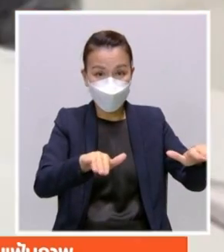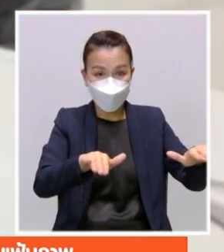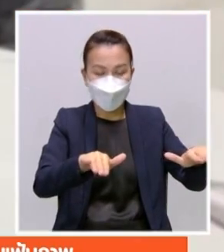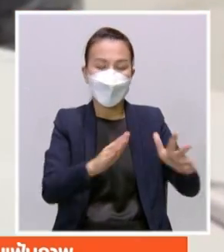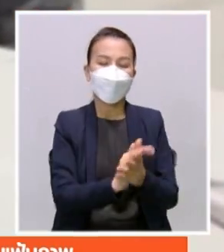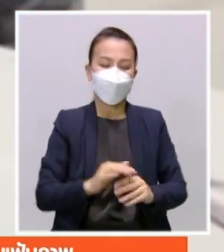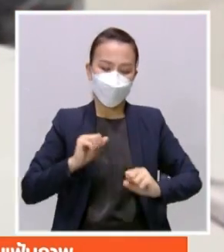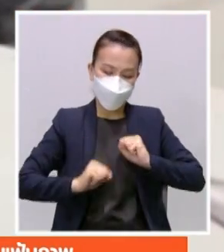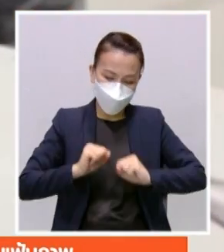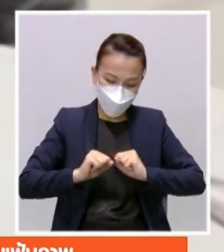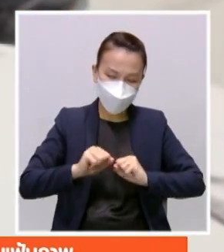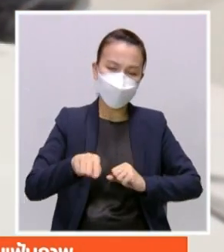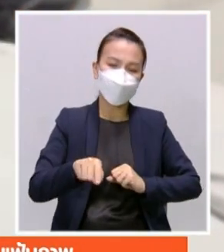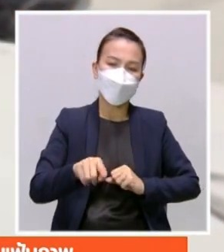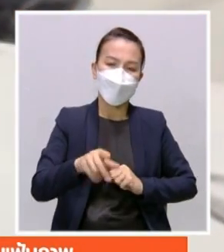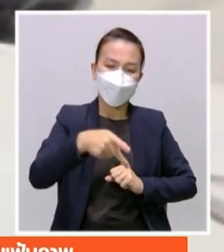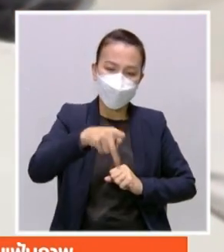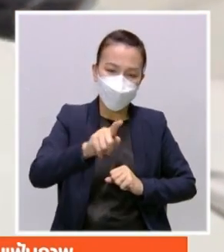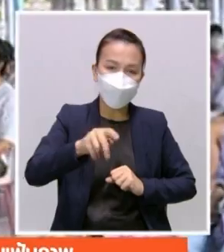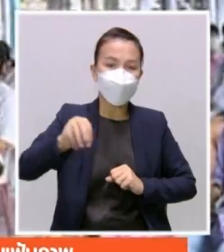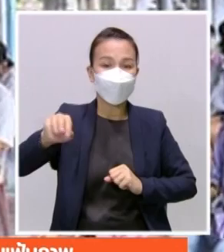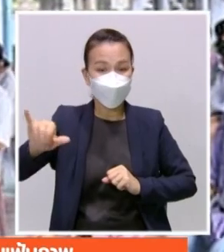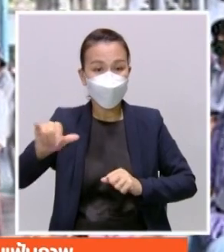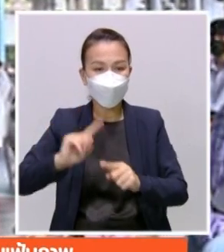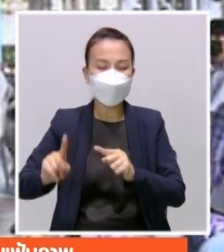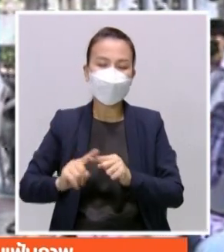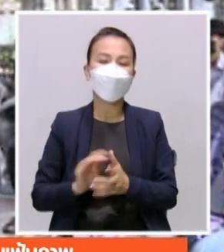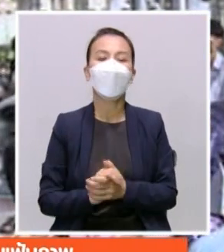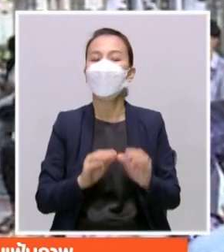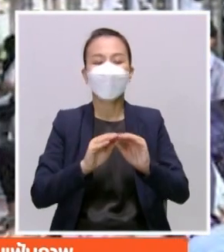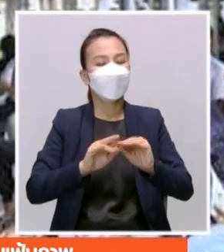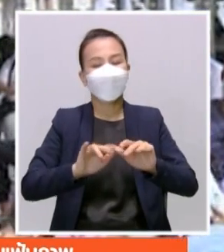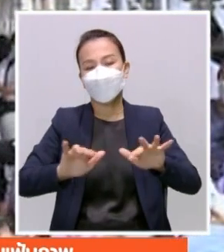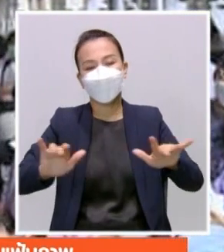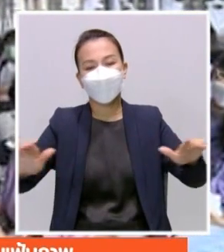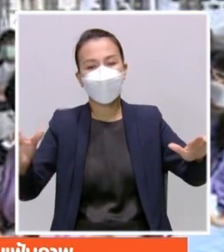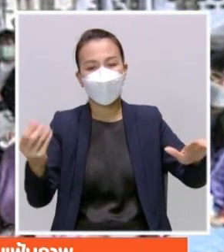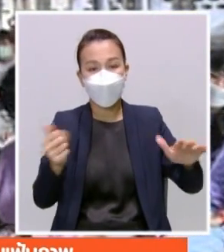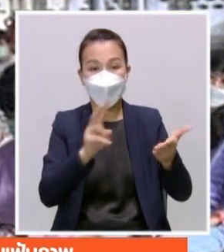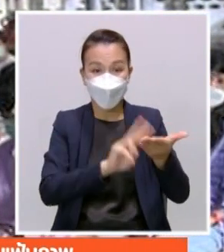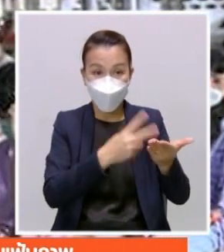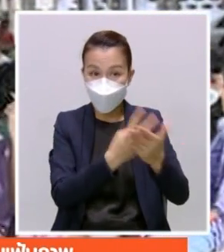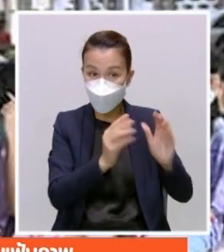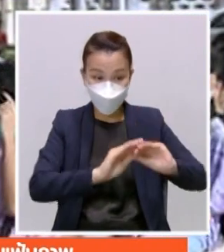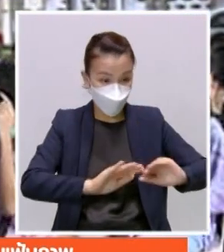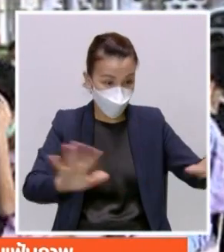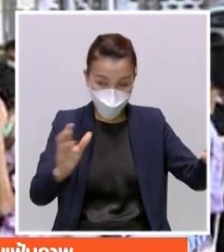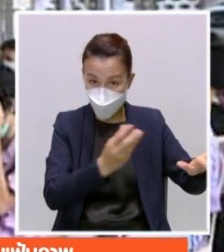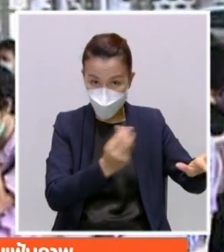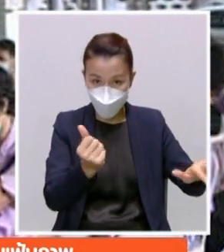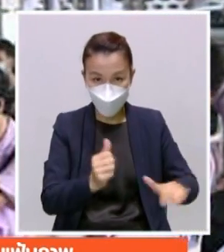โตหรือวัยรุ่นที่จะมีสภาพสังคมการเคลื่อนย้ายได้อย่างรวดเร็วทำให้เกิดการแพร่ระบาดในวงกว้างได้มากกว่